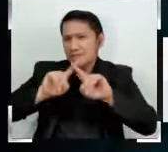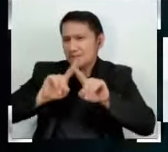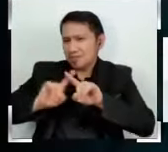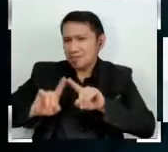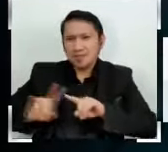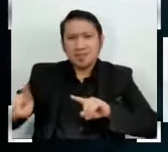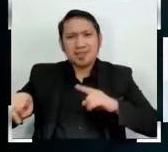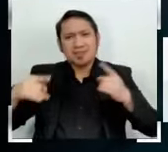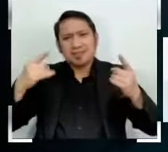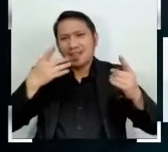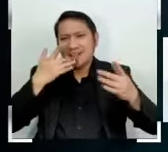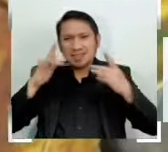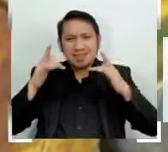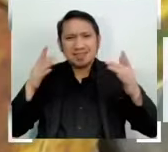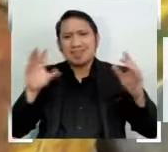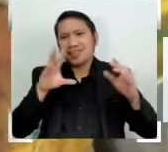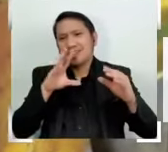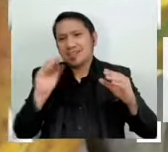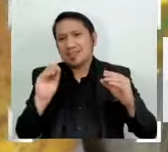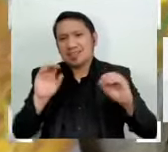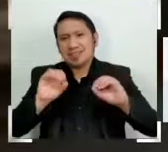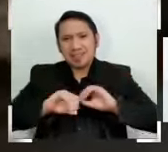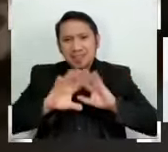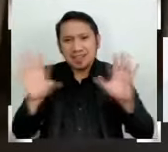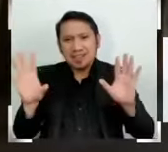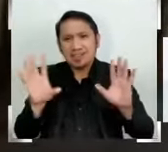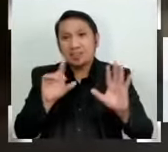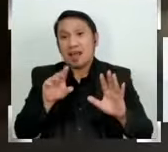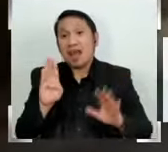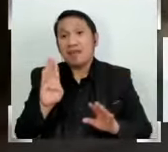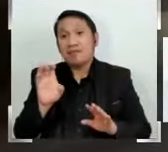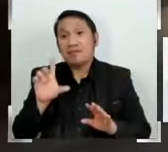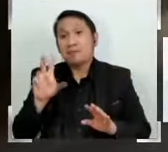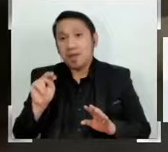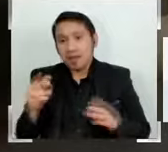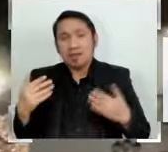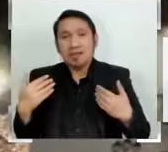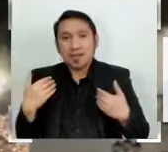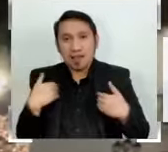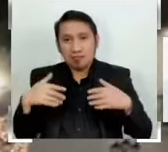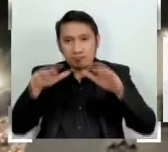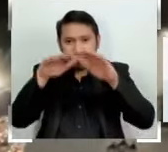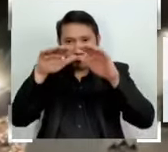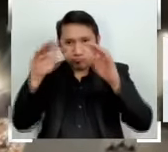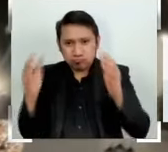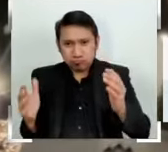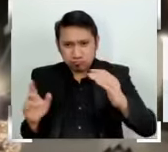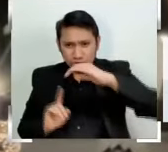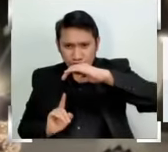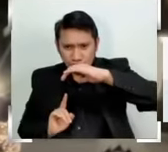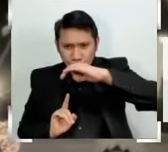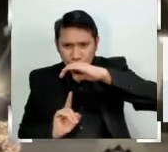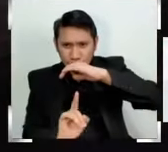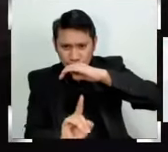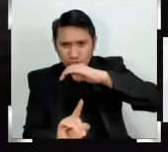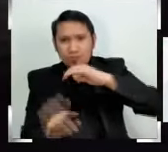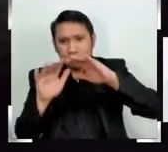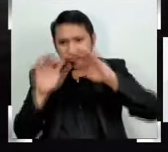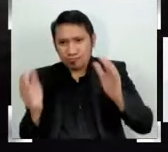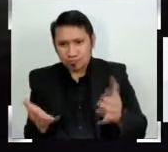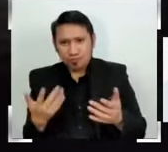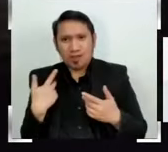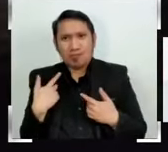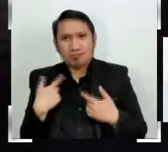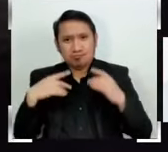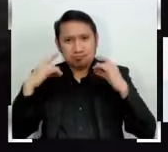parol. Hindi naman mawawala ang belen at ang tunnel of lights na patok sa mga gusto ng Instagrammable spot. Ang